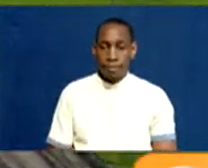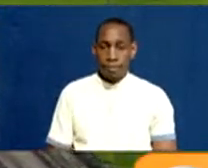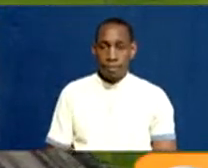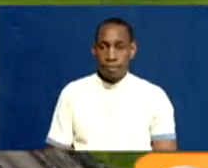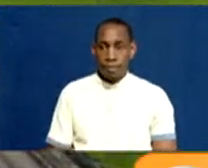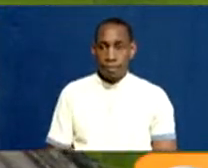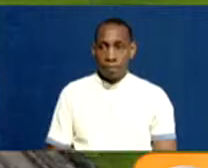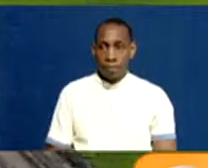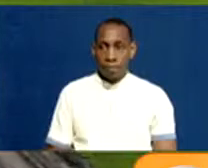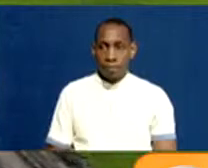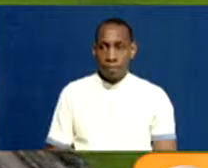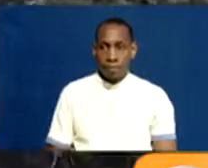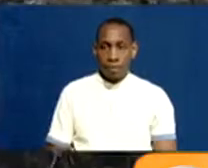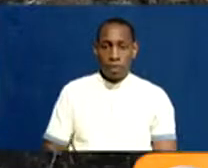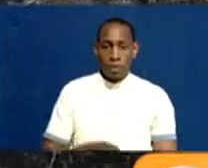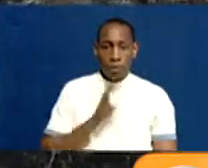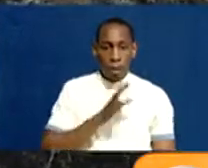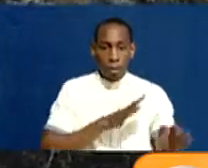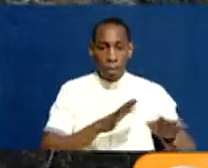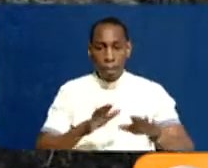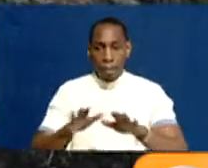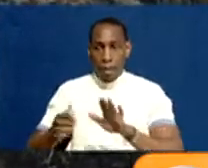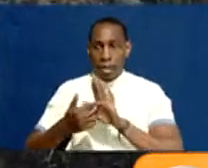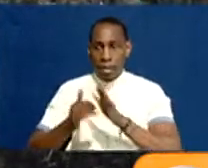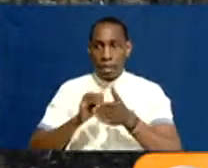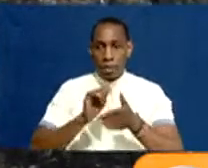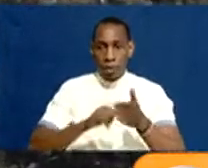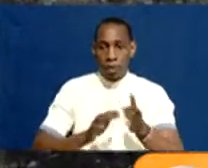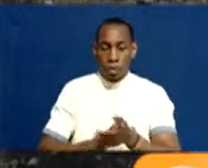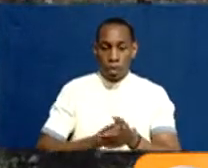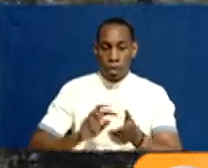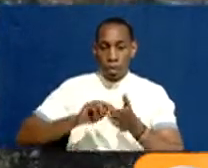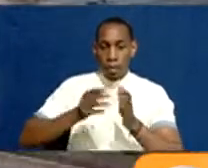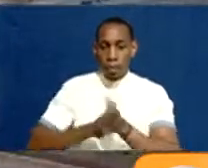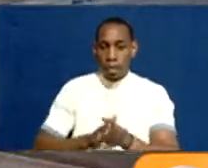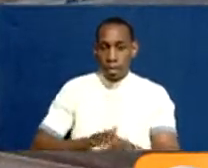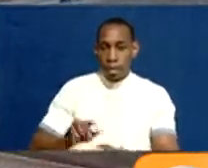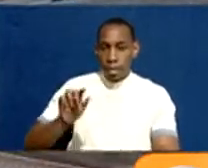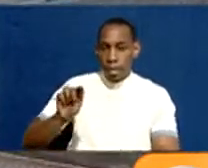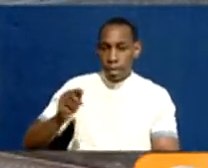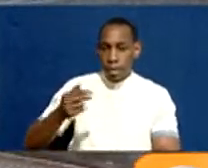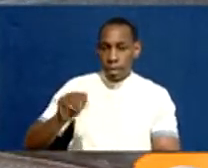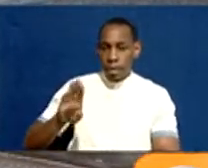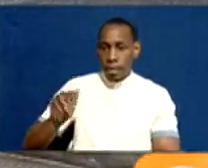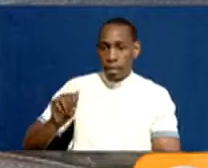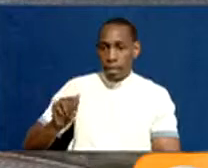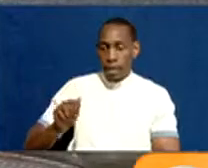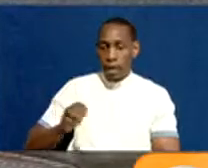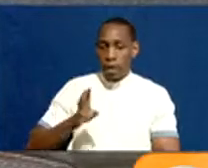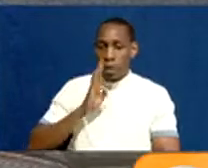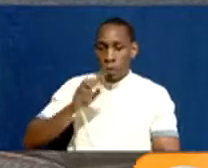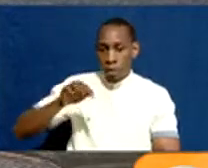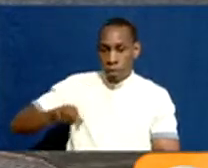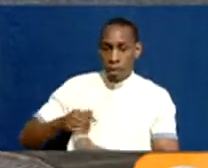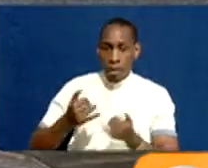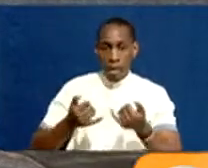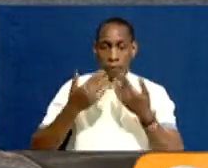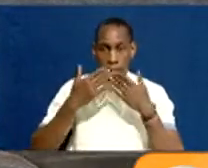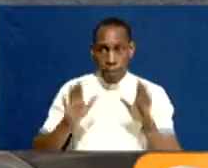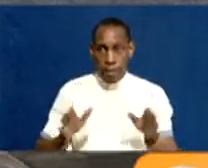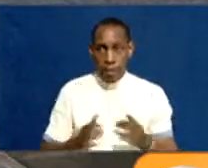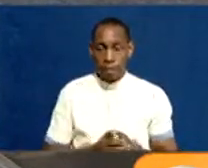Mtiririko wa maji, ishara kwamba mradi wa bwawa la Dhiba katika kaunti ya Kirinyaga sasa